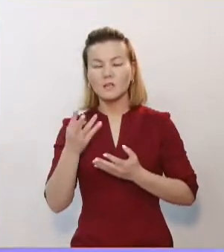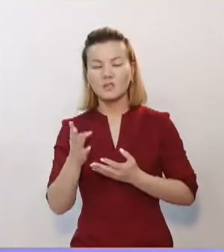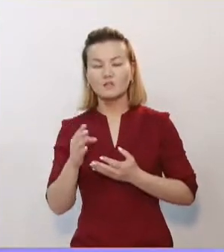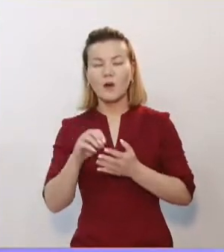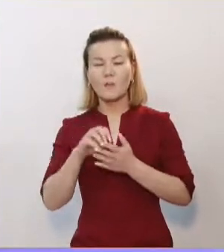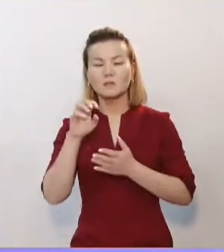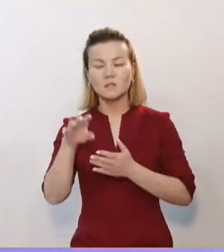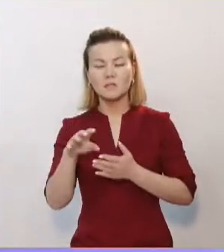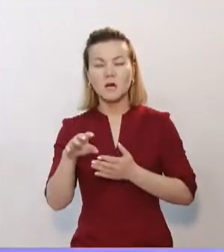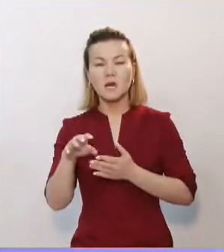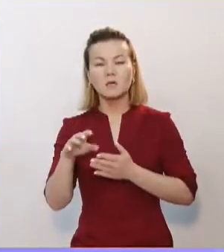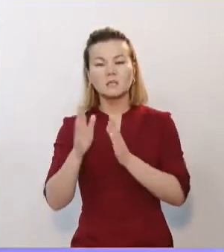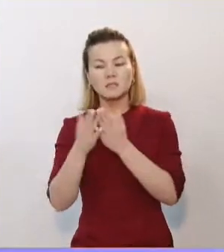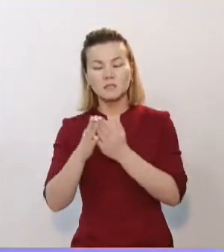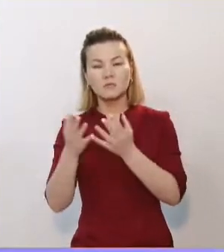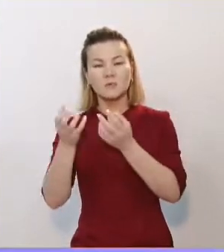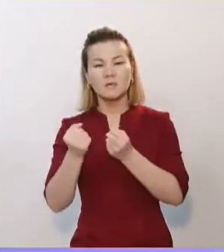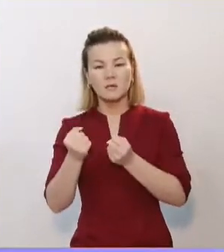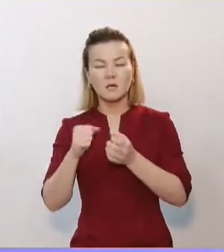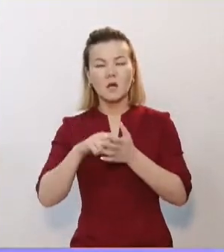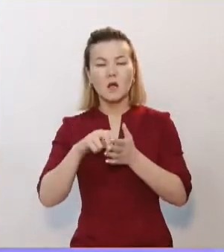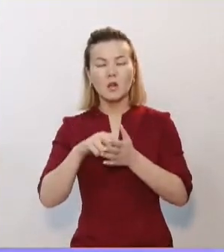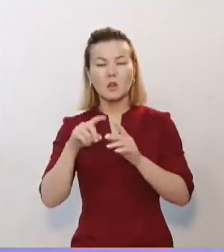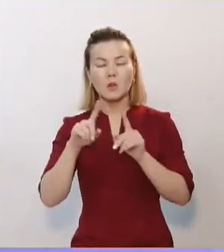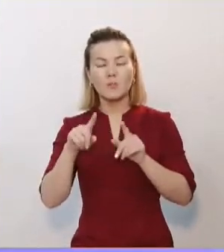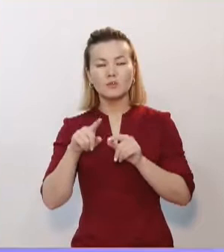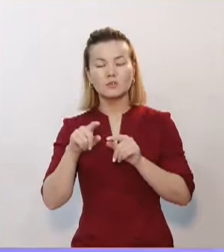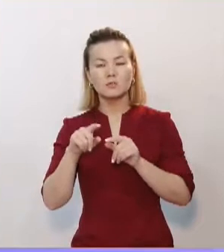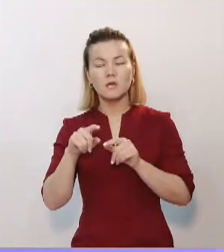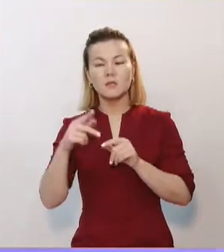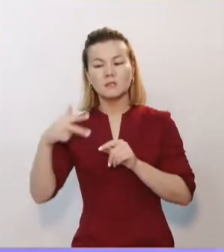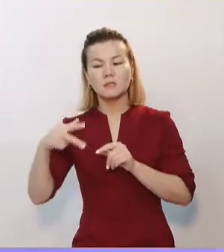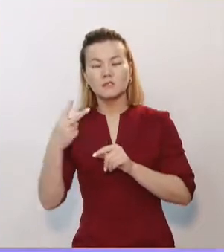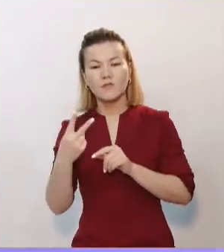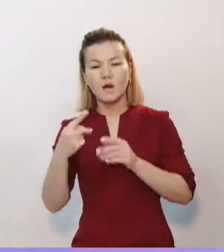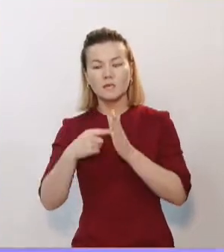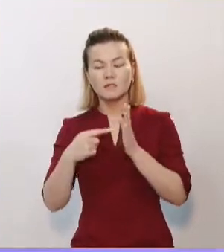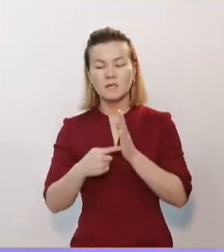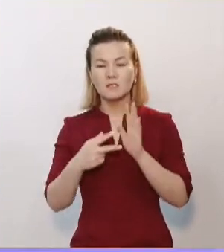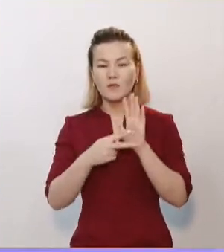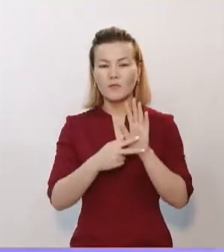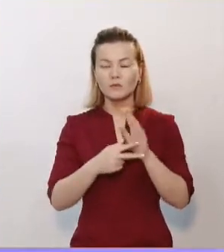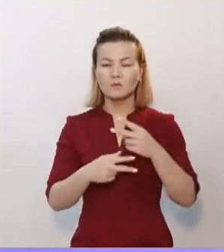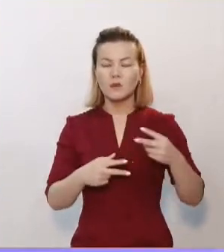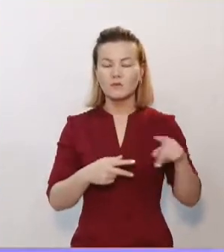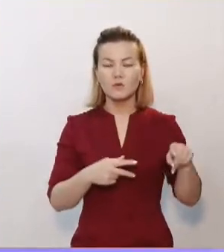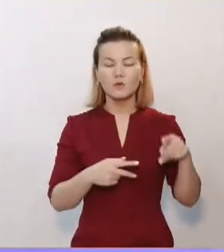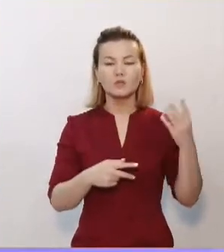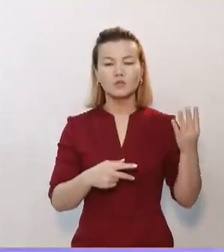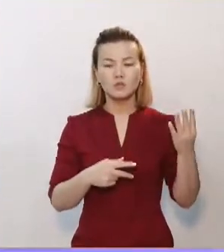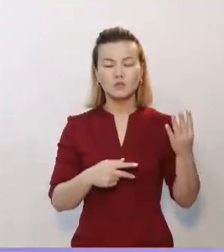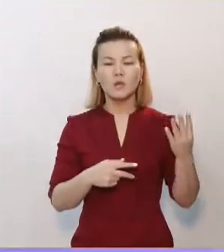количество посылок с книгами приняли на почте. 32 разделить на 8 равно